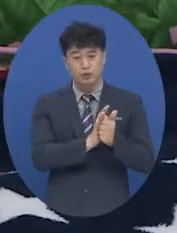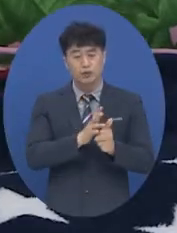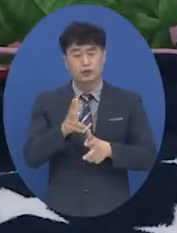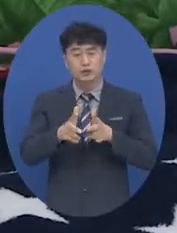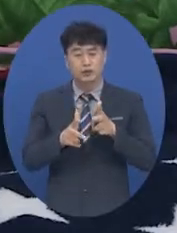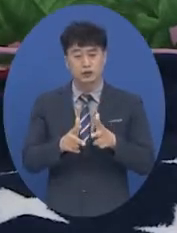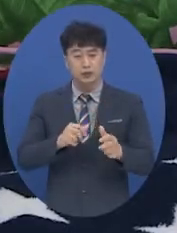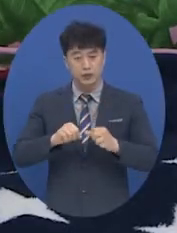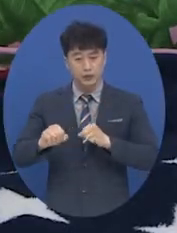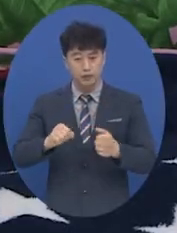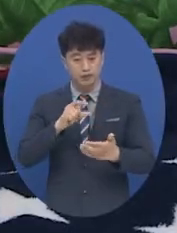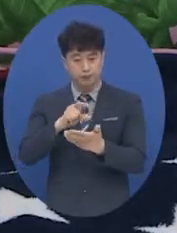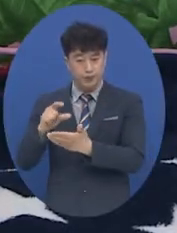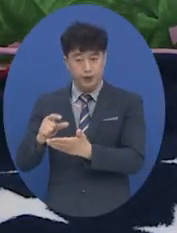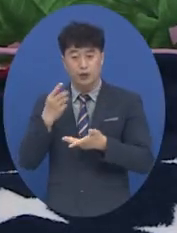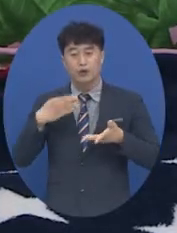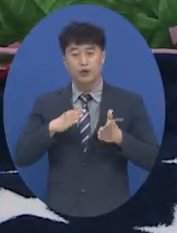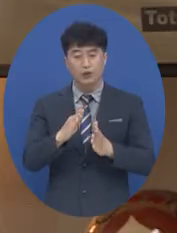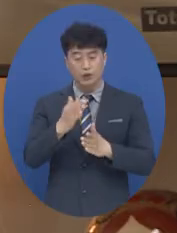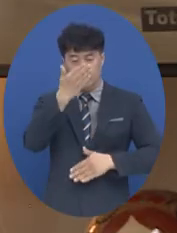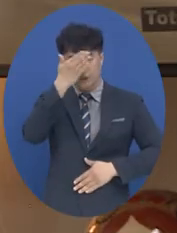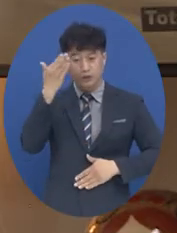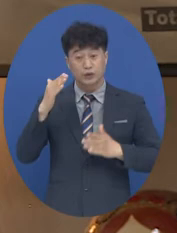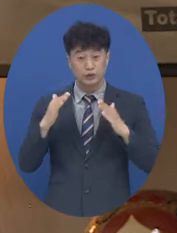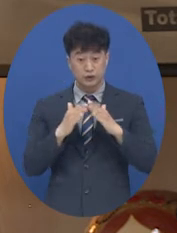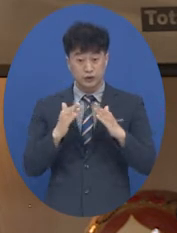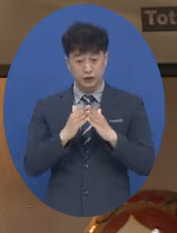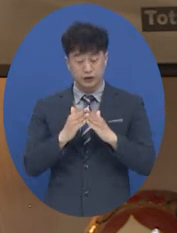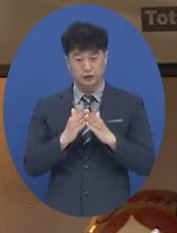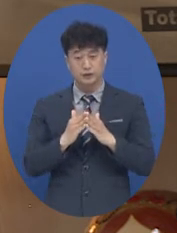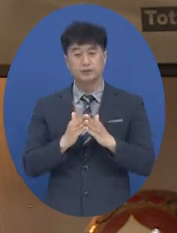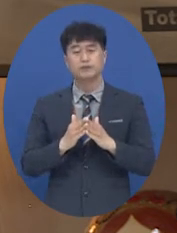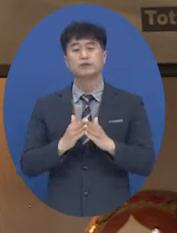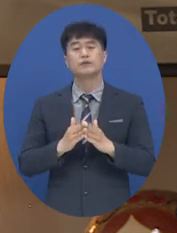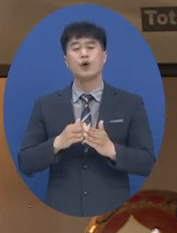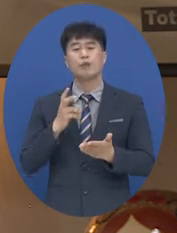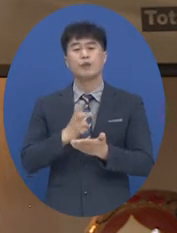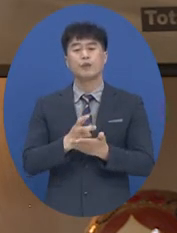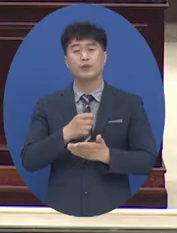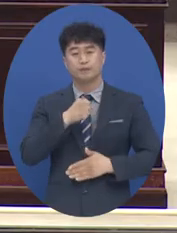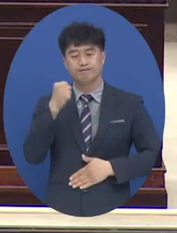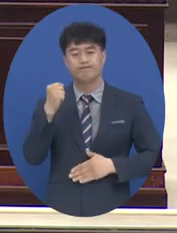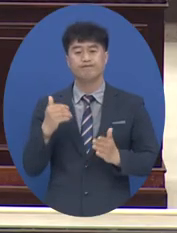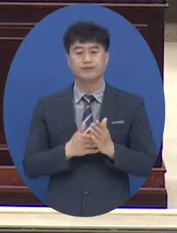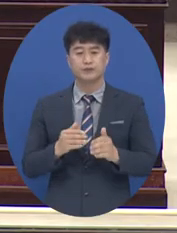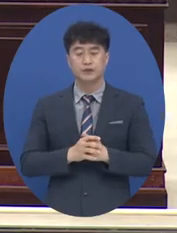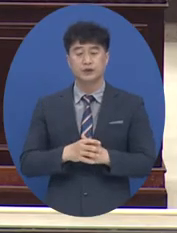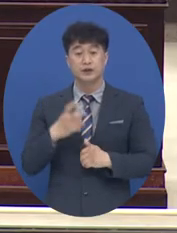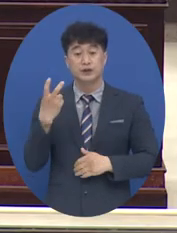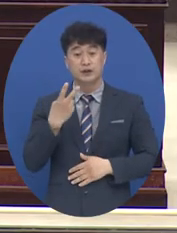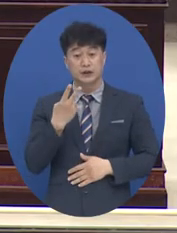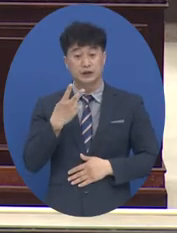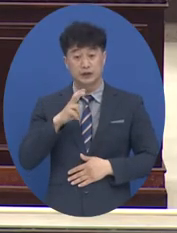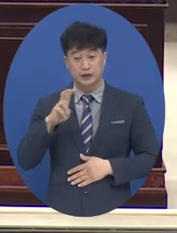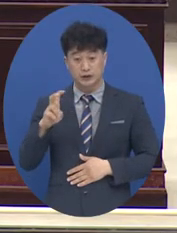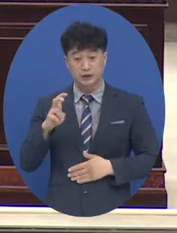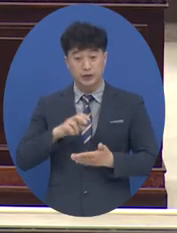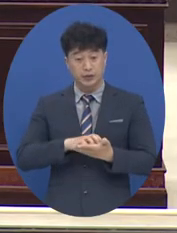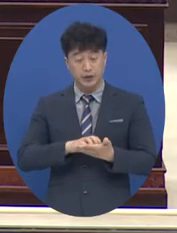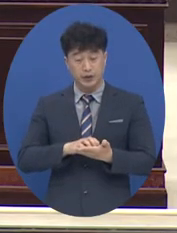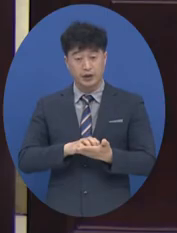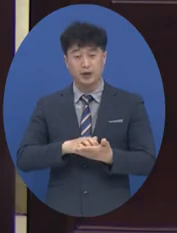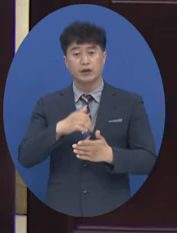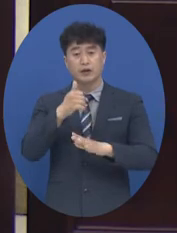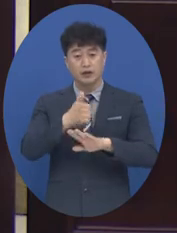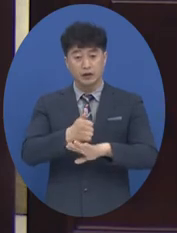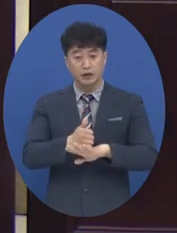시행 책무를 명시한 경기도 청년 주거 지원 조례안도 무난히 통과됐습니다. 2020 회계연도 경기도